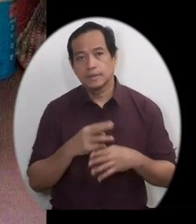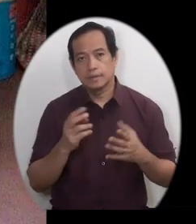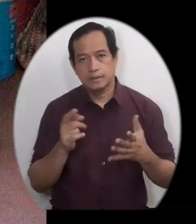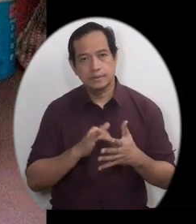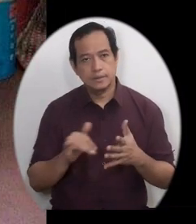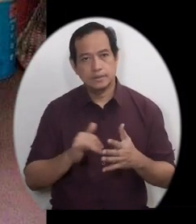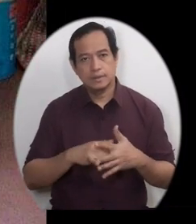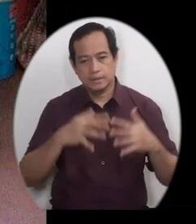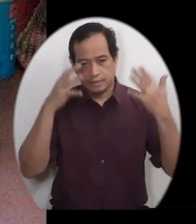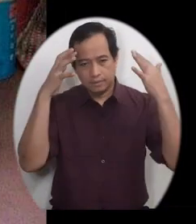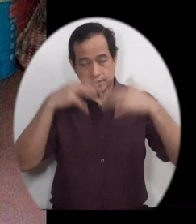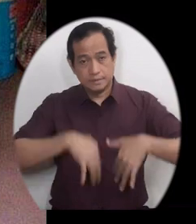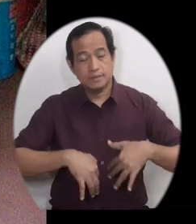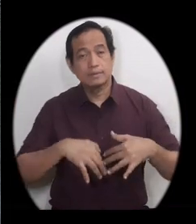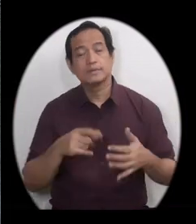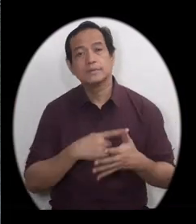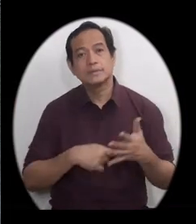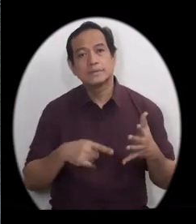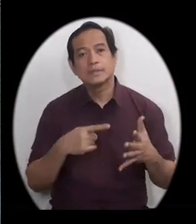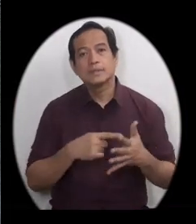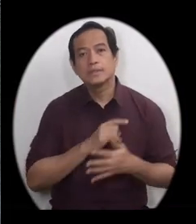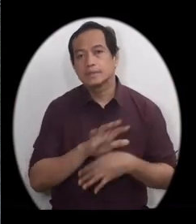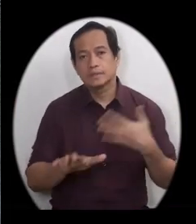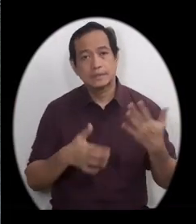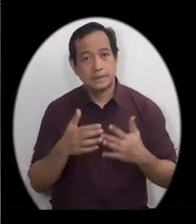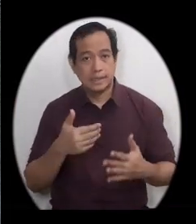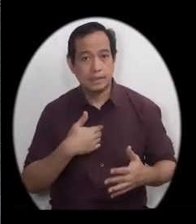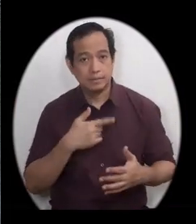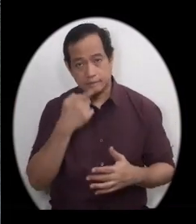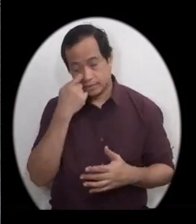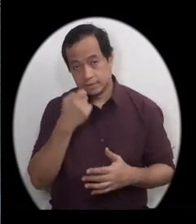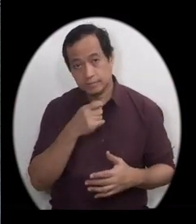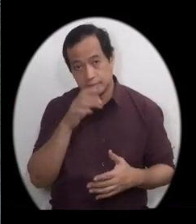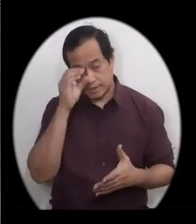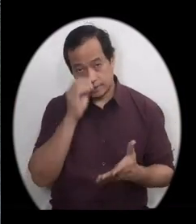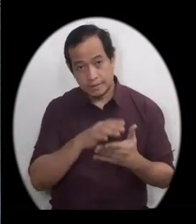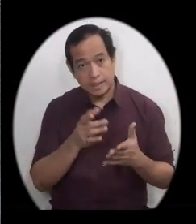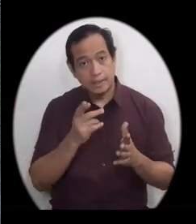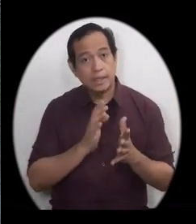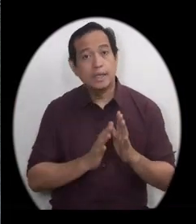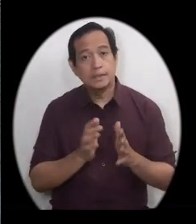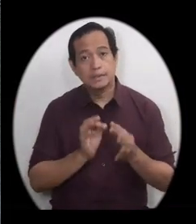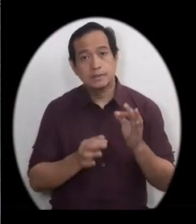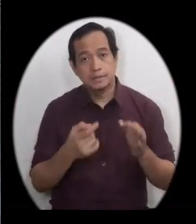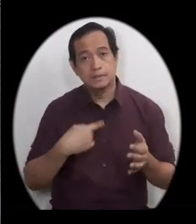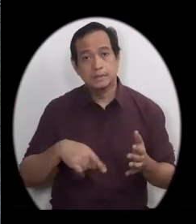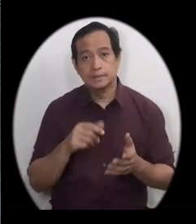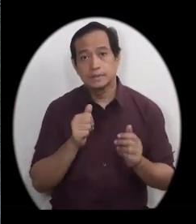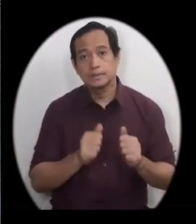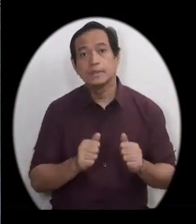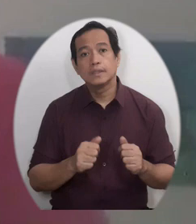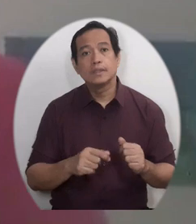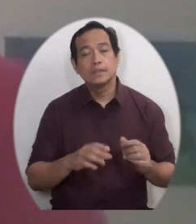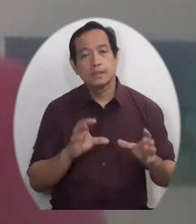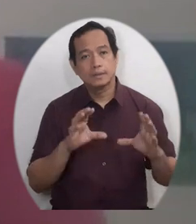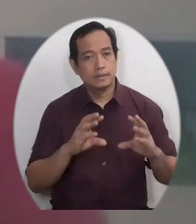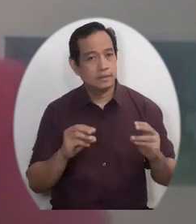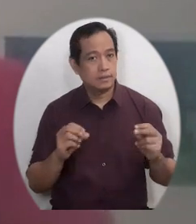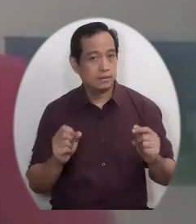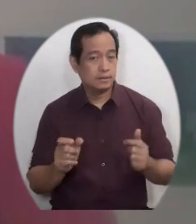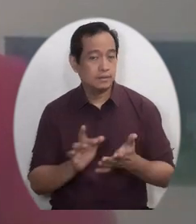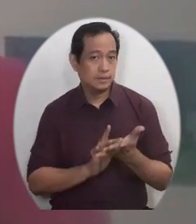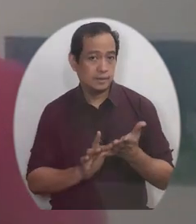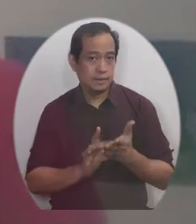binagsakan ng langit at lupa kasi ang tanungan ng asawa ko, kaya ba namin ipagamot yan? Kasi nga, pang mayaman daw na sakit. Sabi